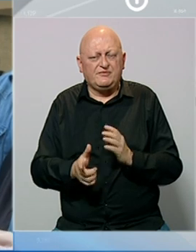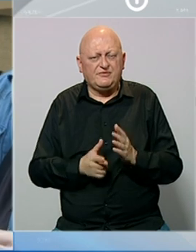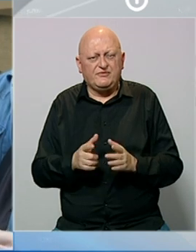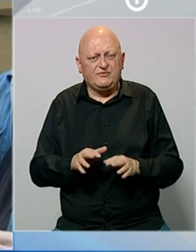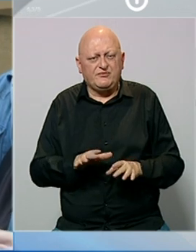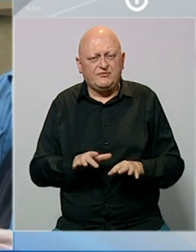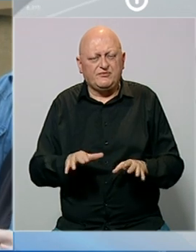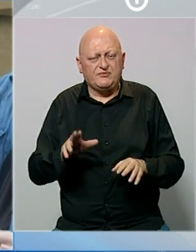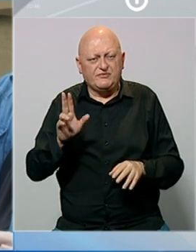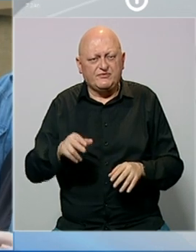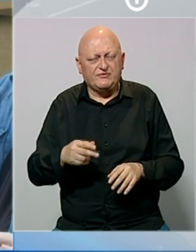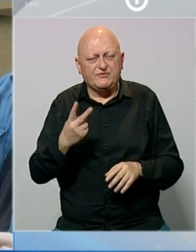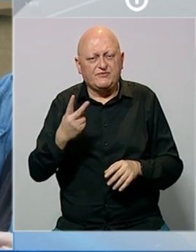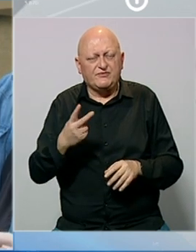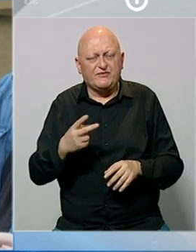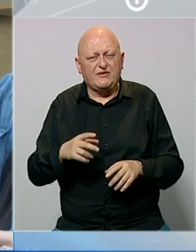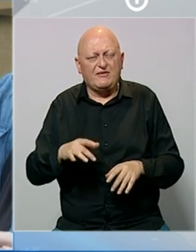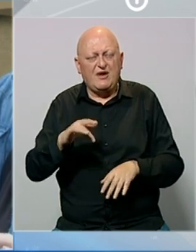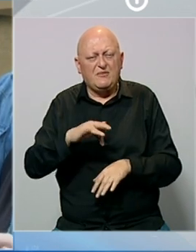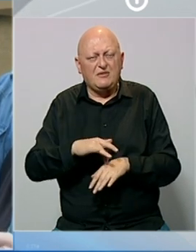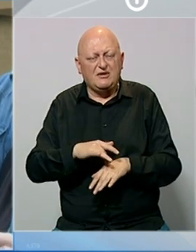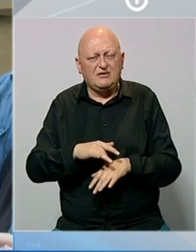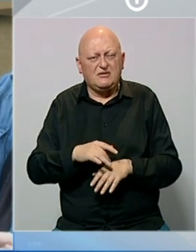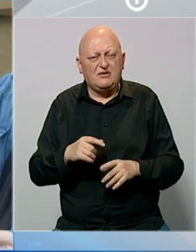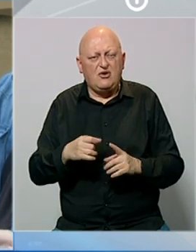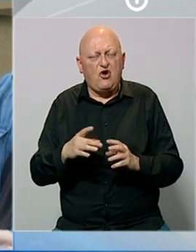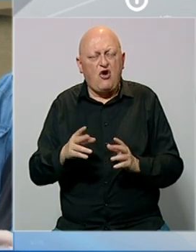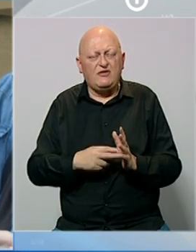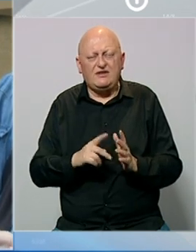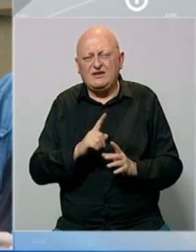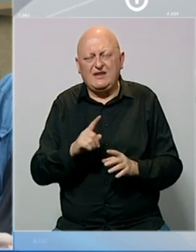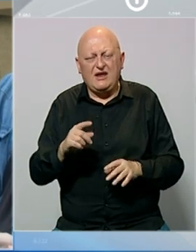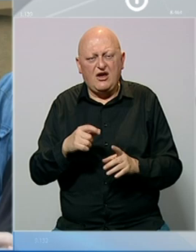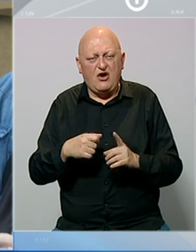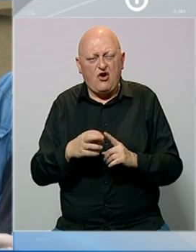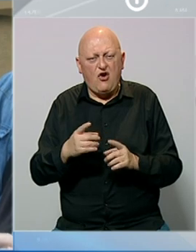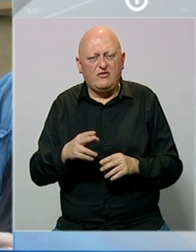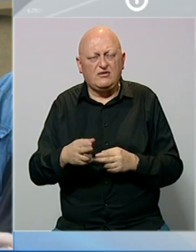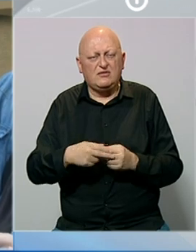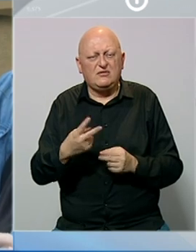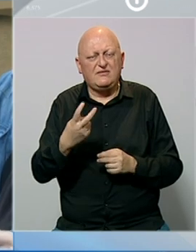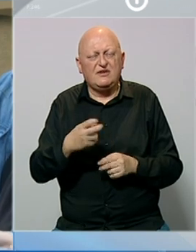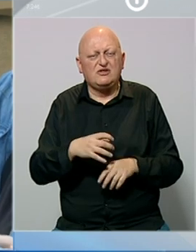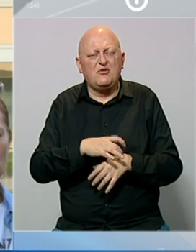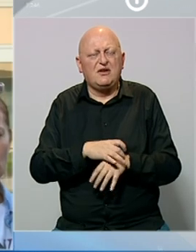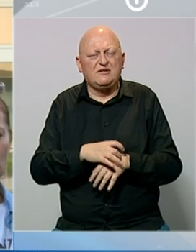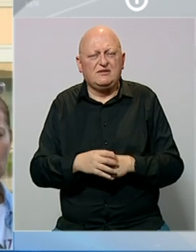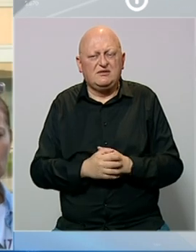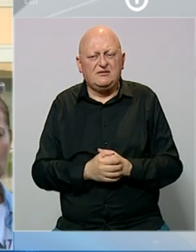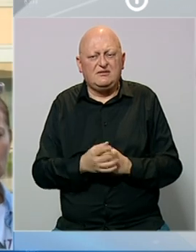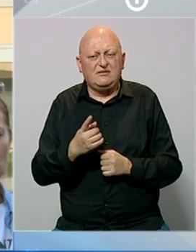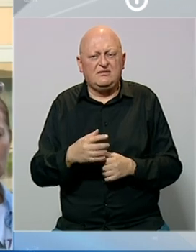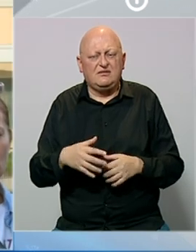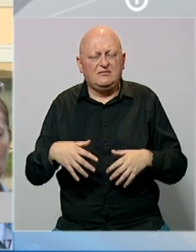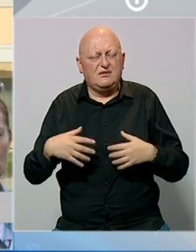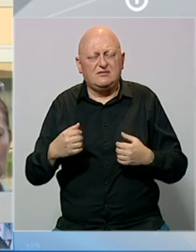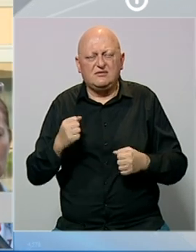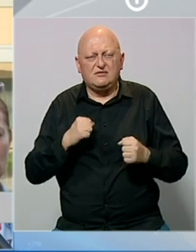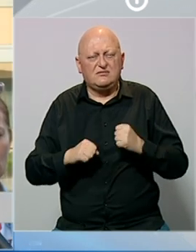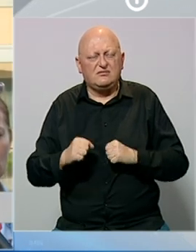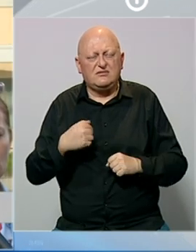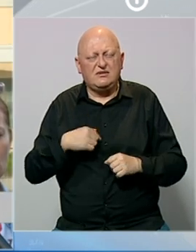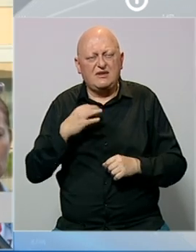pandemije mi smo imali na dva punkta u COVID i ne COVID približno po 200 pacijenata. Jedan od najstresnijih dana